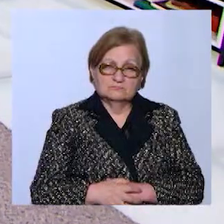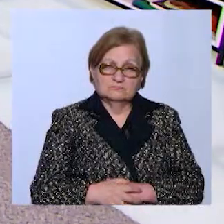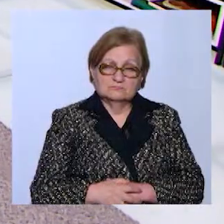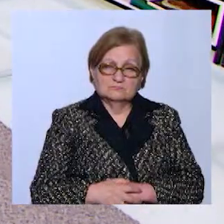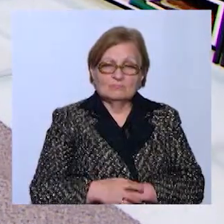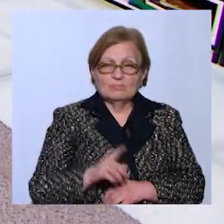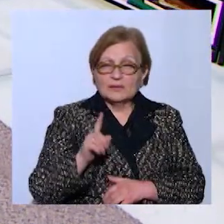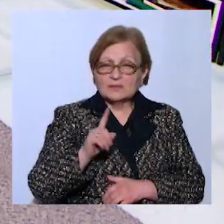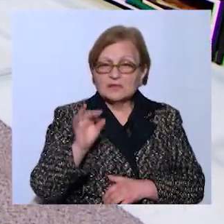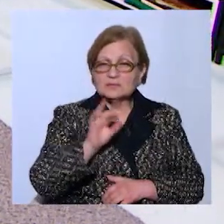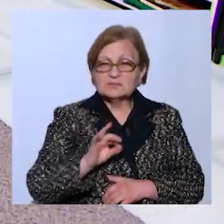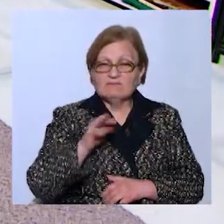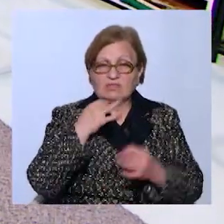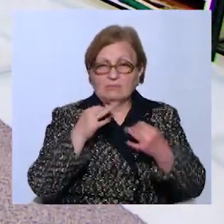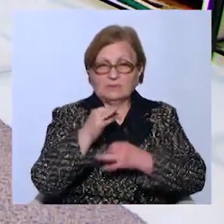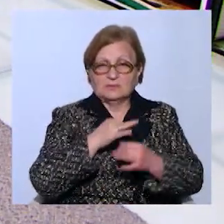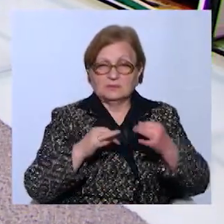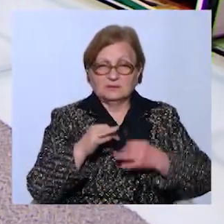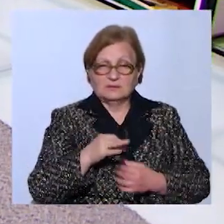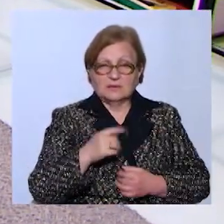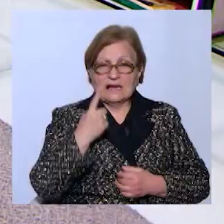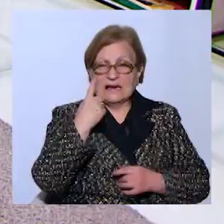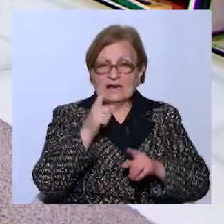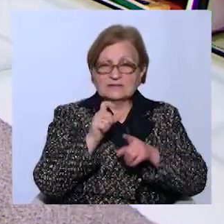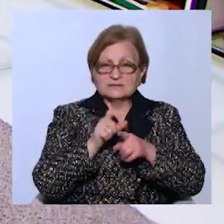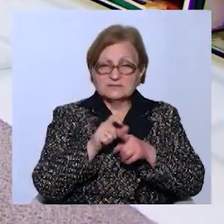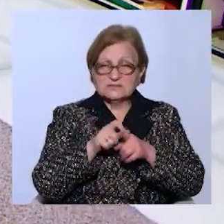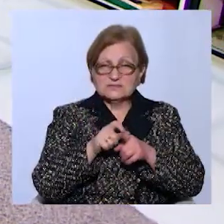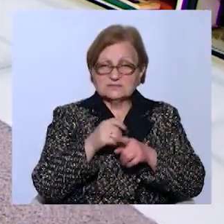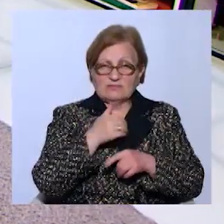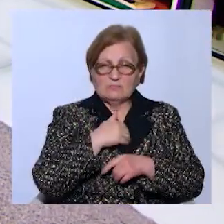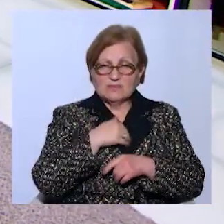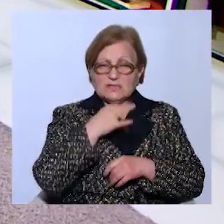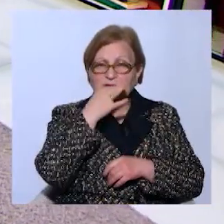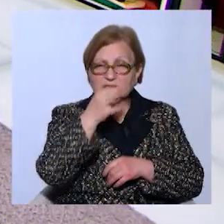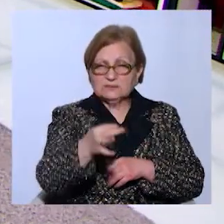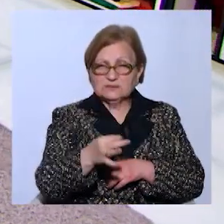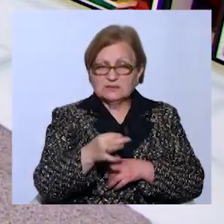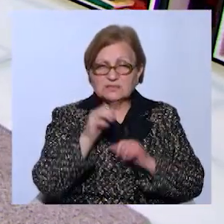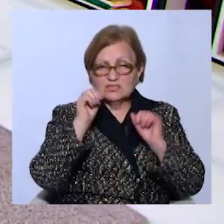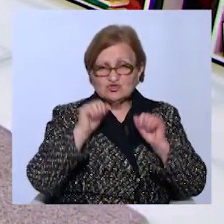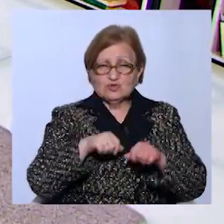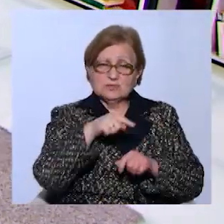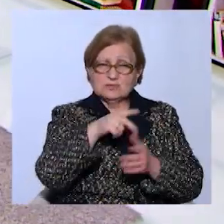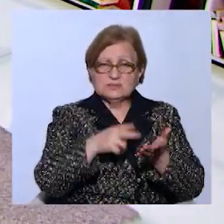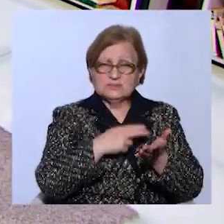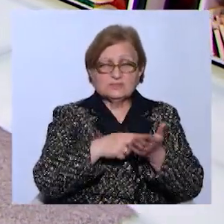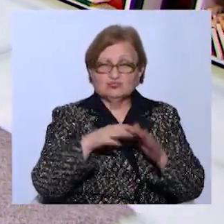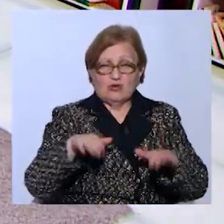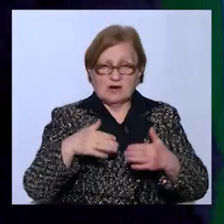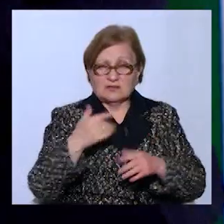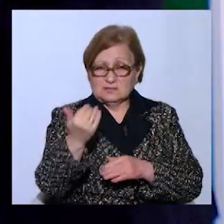რაზე მაქვს ლაპარაკი? და ერთი სიტყვა მინდა ვახსენო მე. შეიძლება თქვენ სახელმძღვანელოებში არ არის,